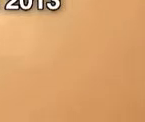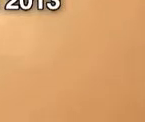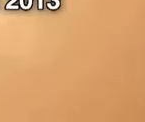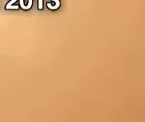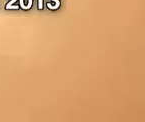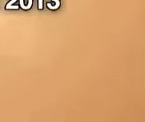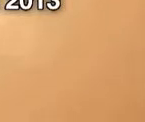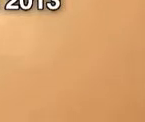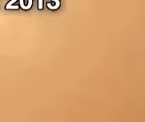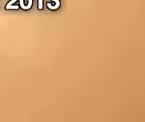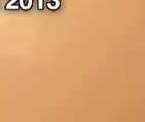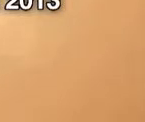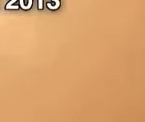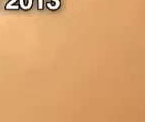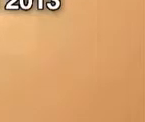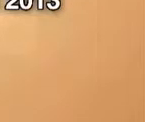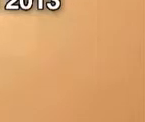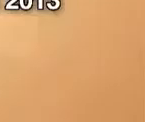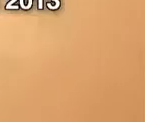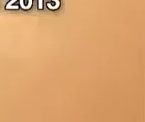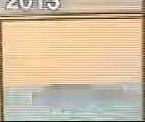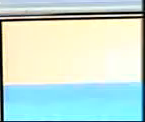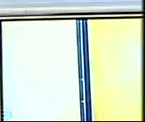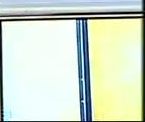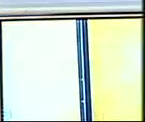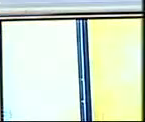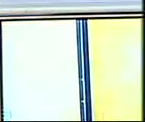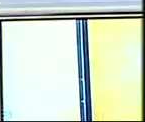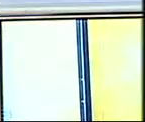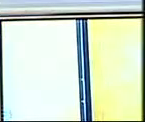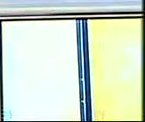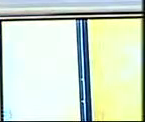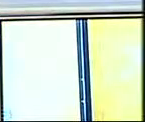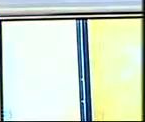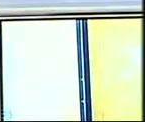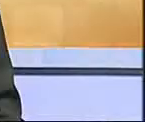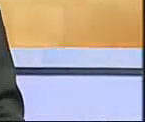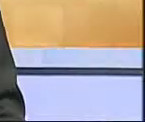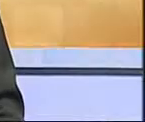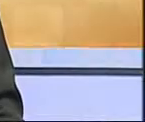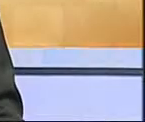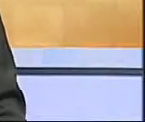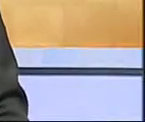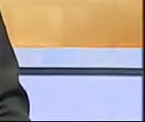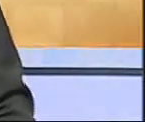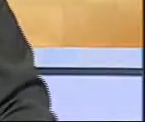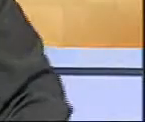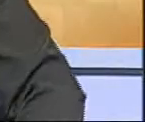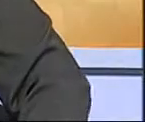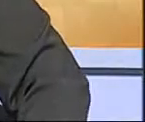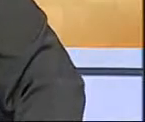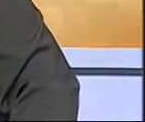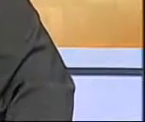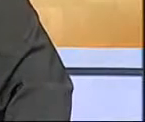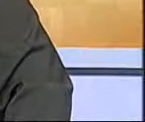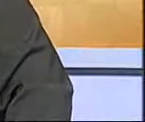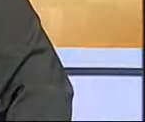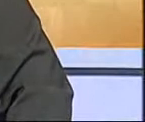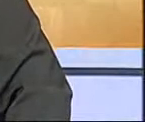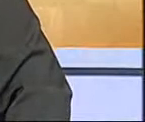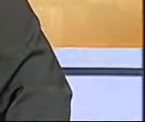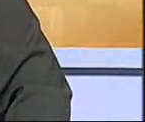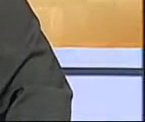vigilance face à l'aggravation du conflit syrien. Mesdames et messieurs, bonjour et bienvenue dans votre journal. Avant de